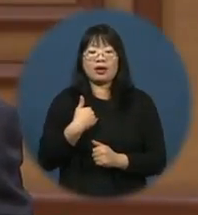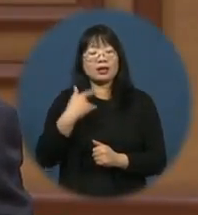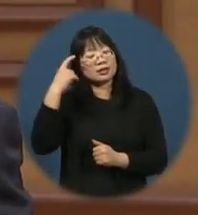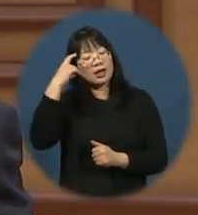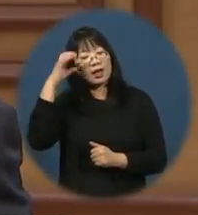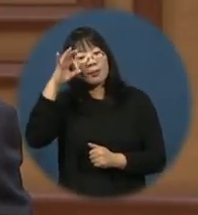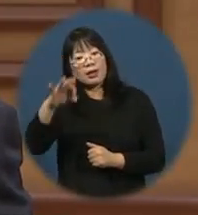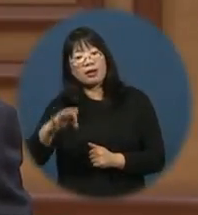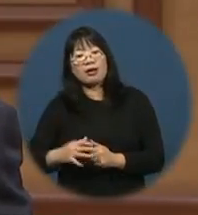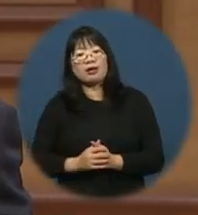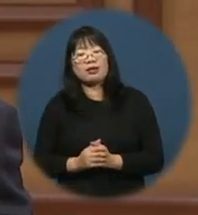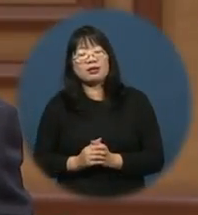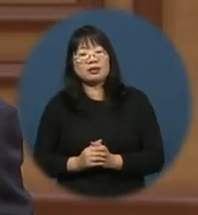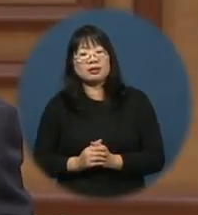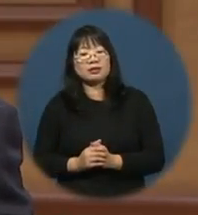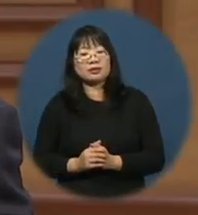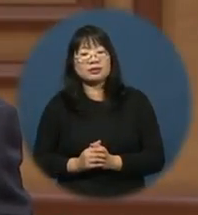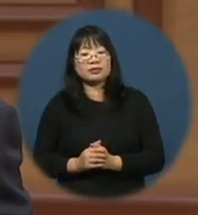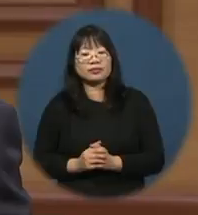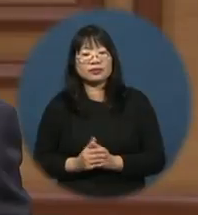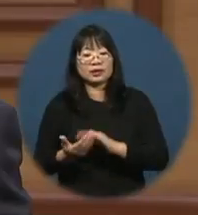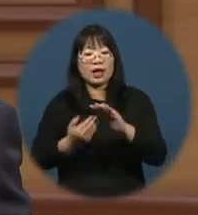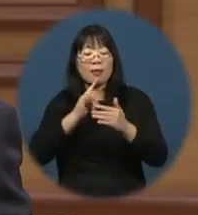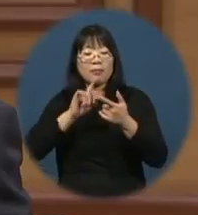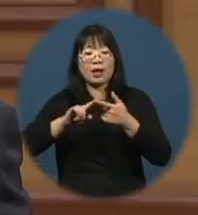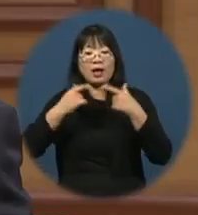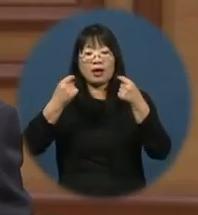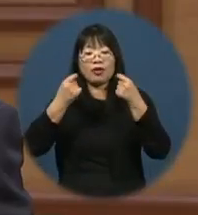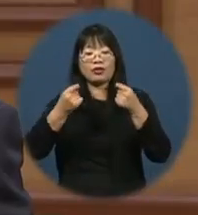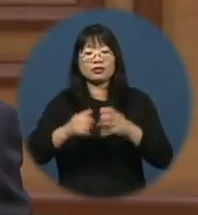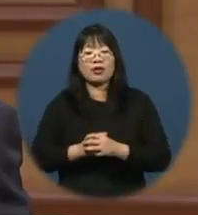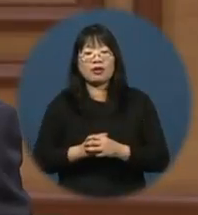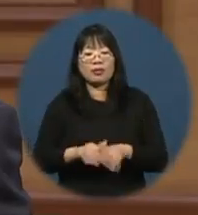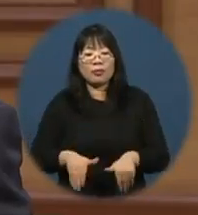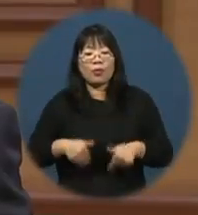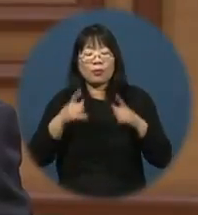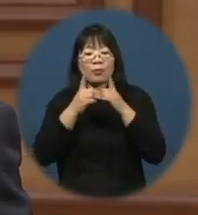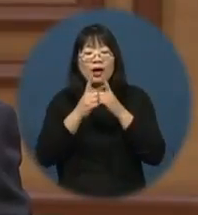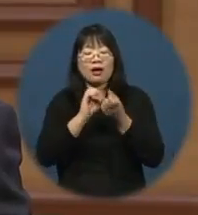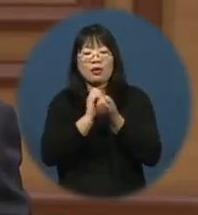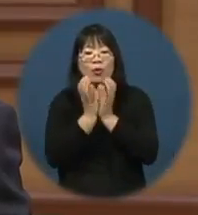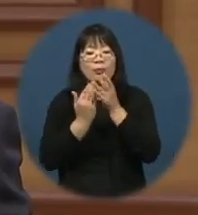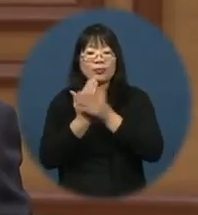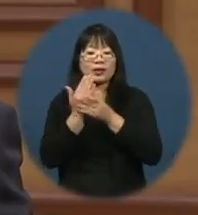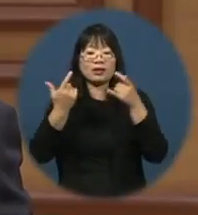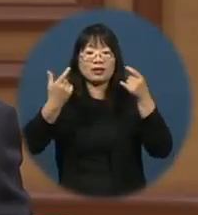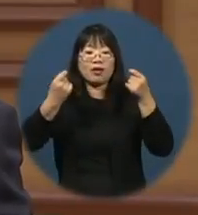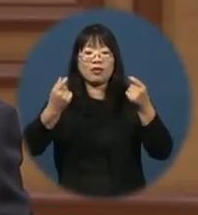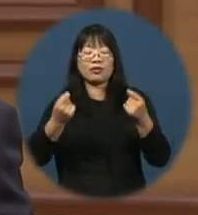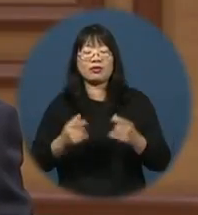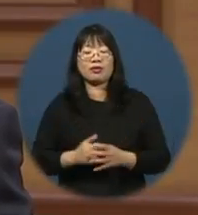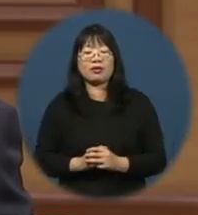저희들이 생각할 때는 앞서 말씀드린 것처럼 봄이 되면 꽃이 피는 것처럼 예.